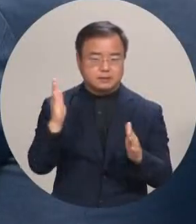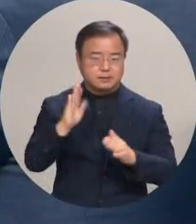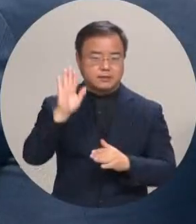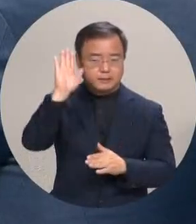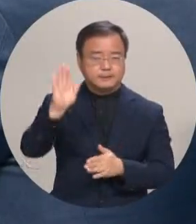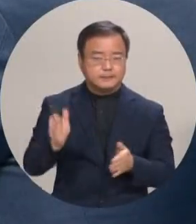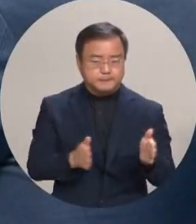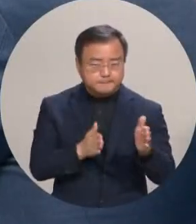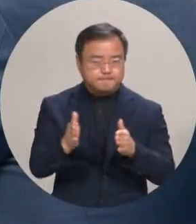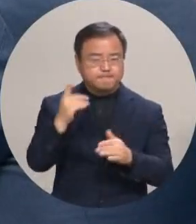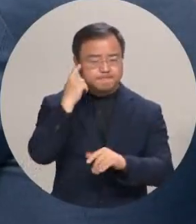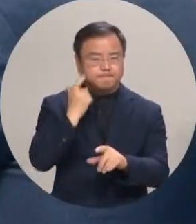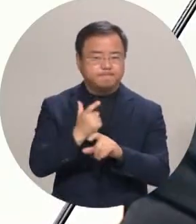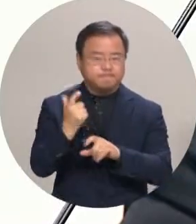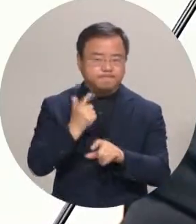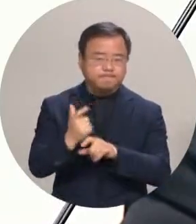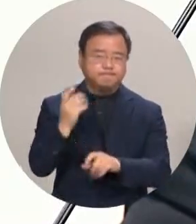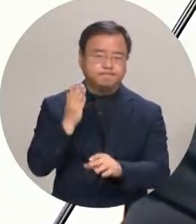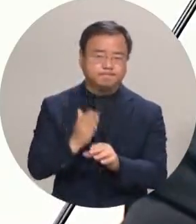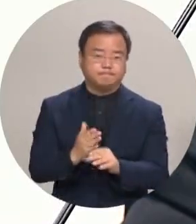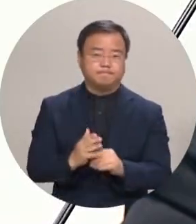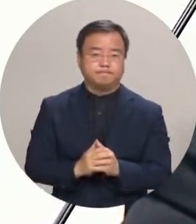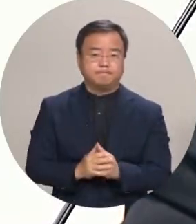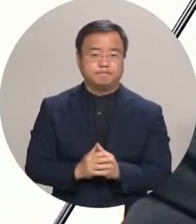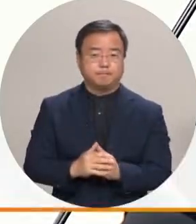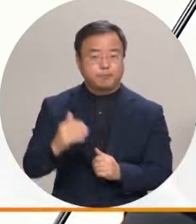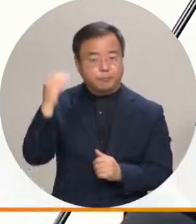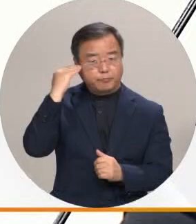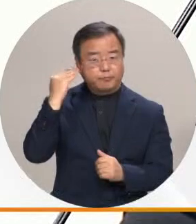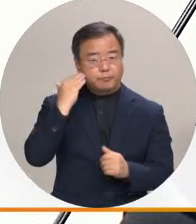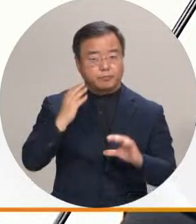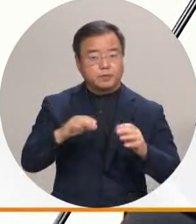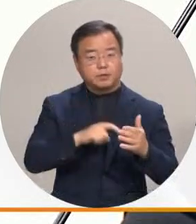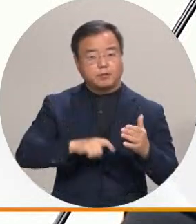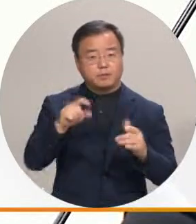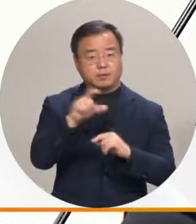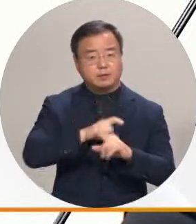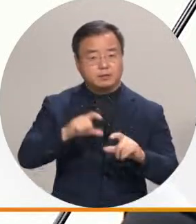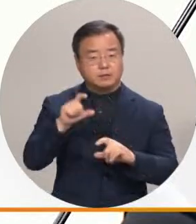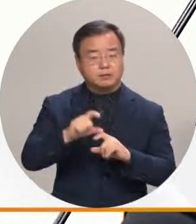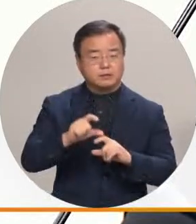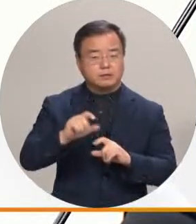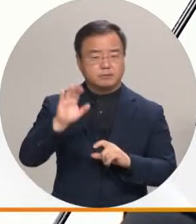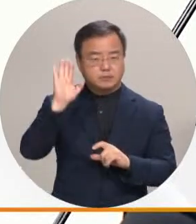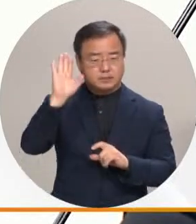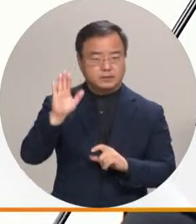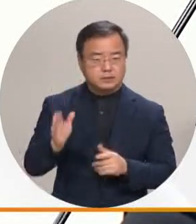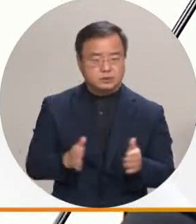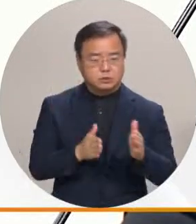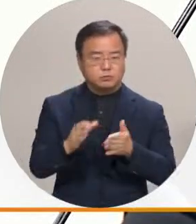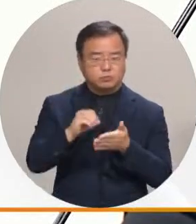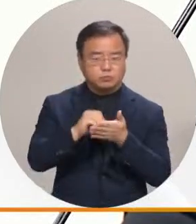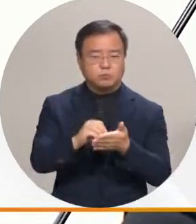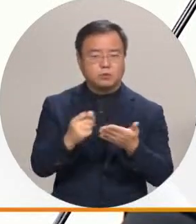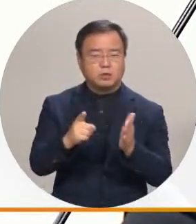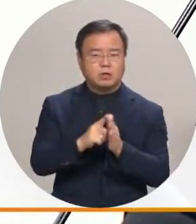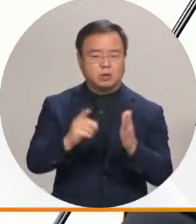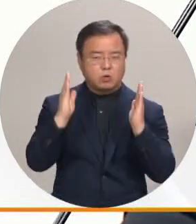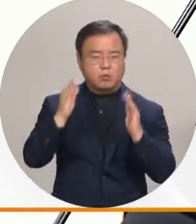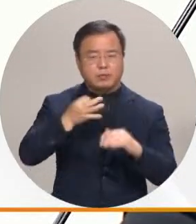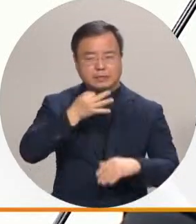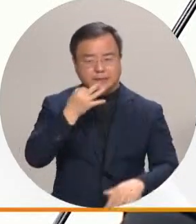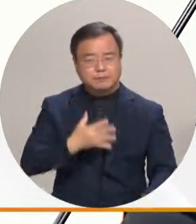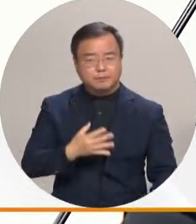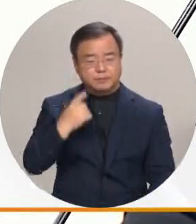고민할 수밖에 없다는 겁니다 우리나라에서는 더 이상 진학 진로 진학을 위해서 공부하기에는 힘들겠다고 생각을 하는